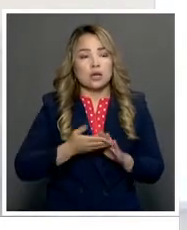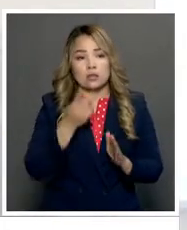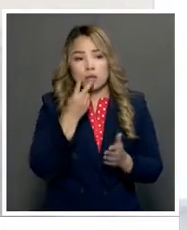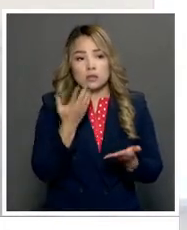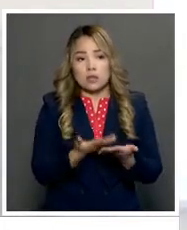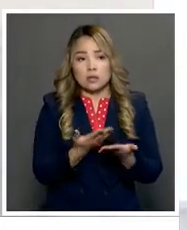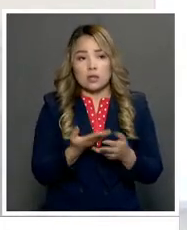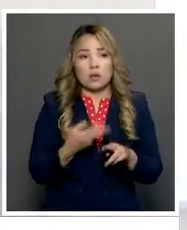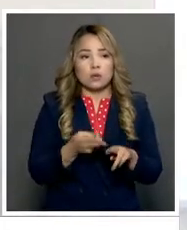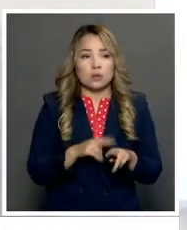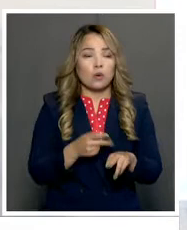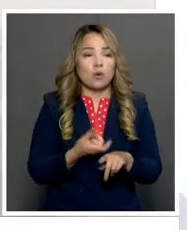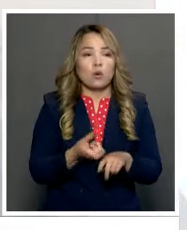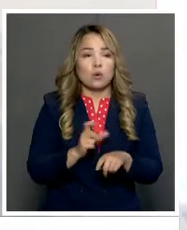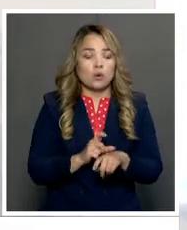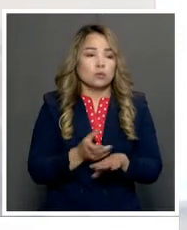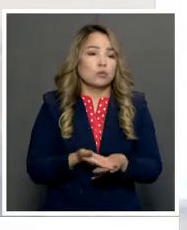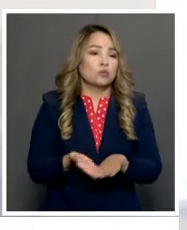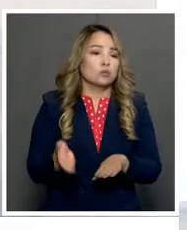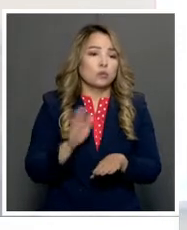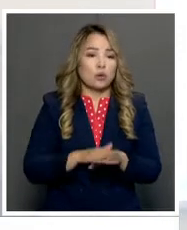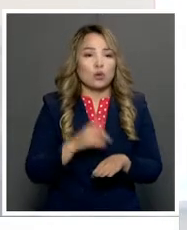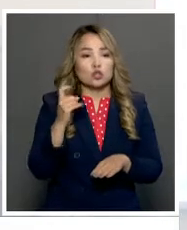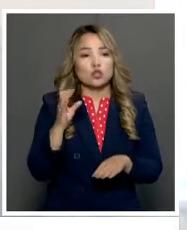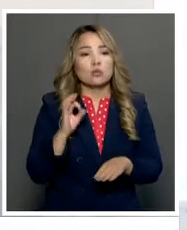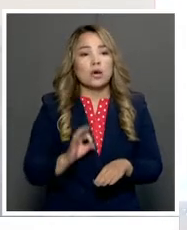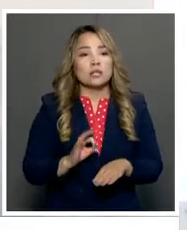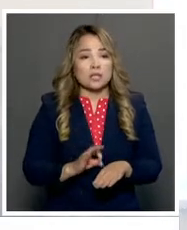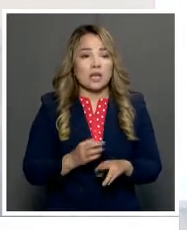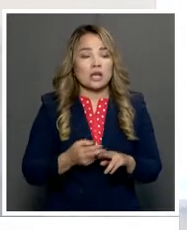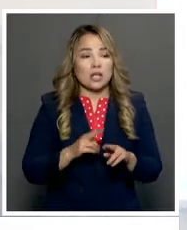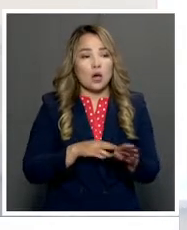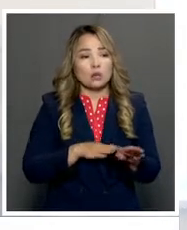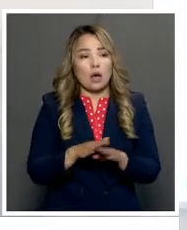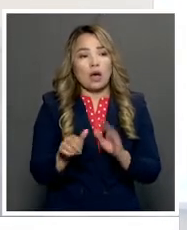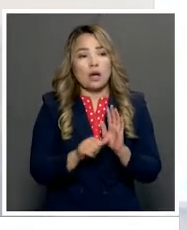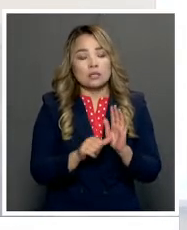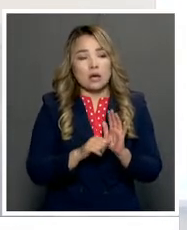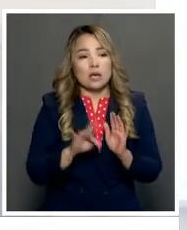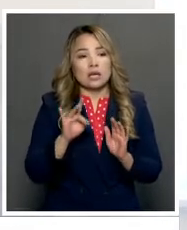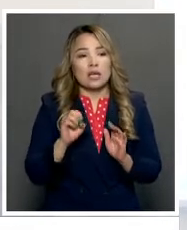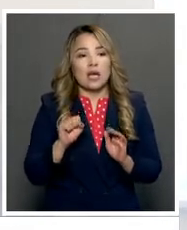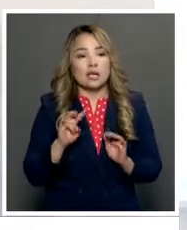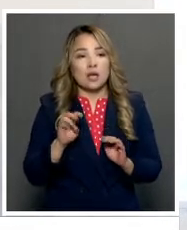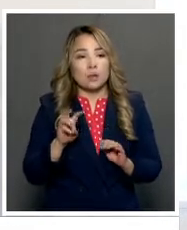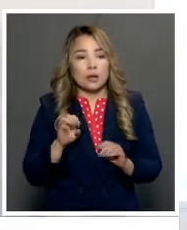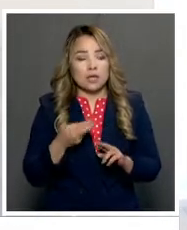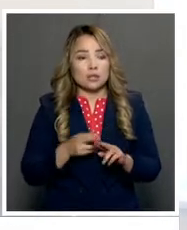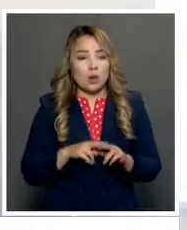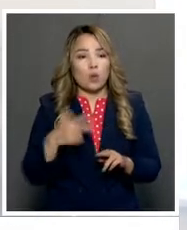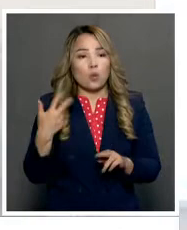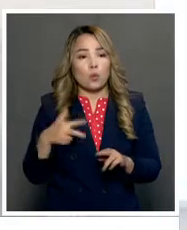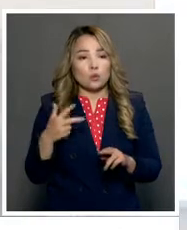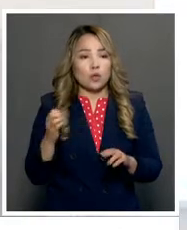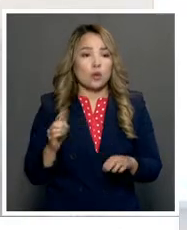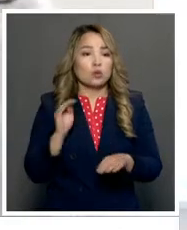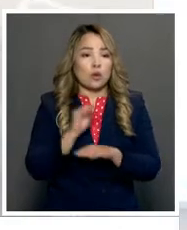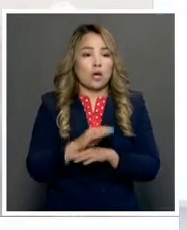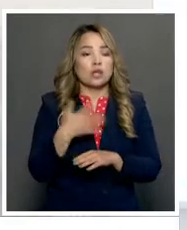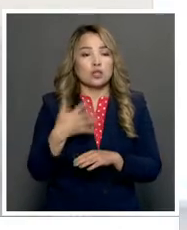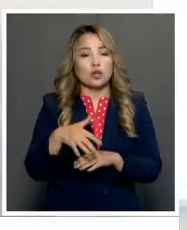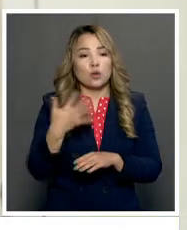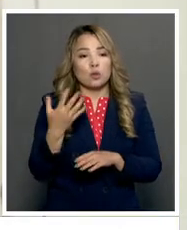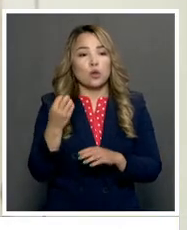тұрсыздар, өте ауыр. 100% толып тұр бұл жер. Бізде 6 реанимация болған, оны 30-ға көтердік, қазір